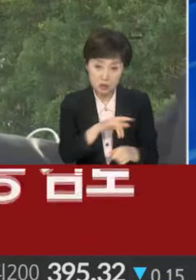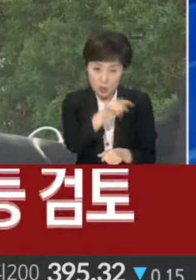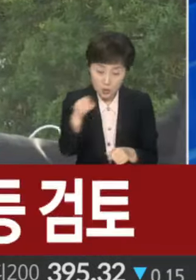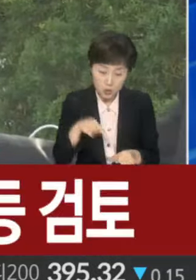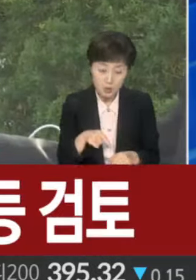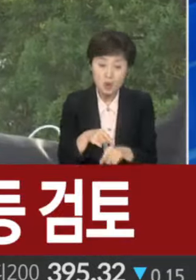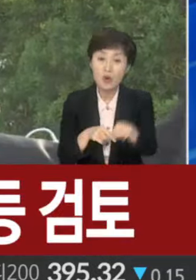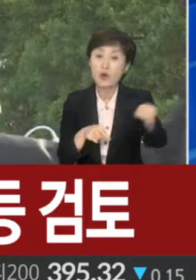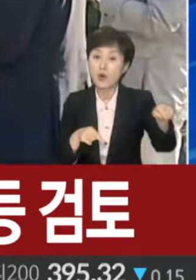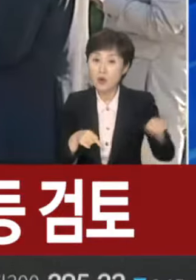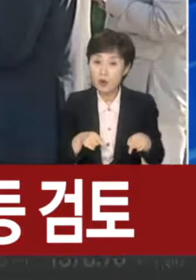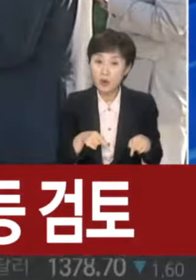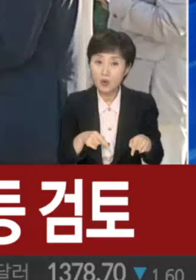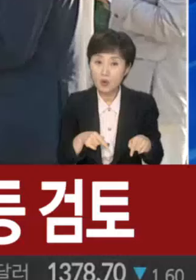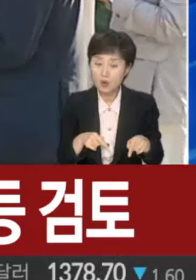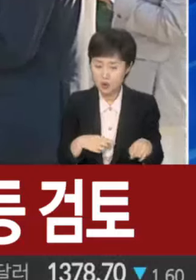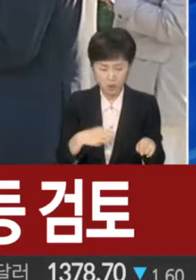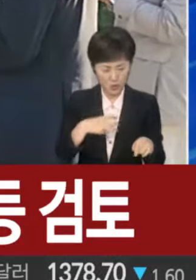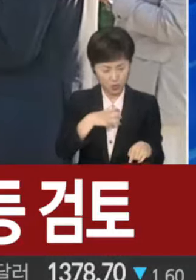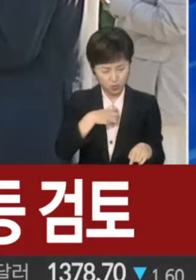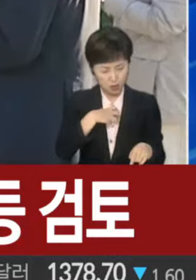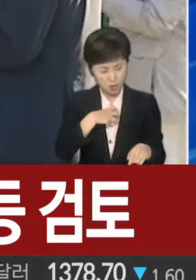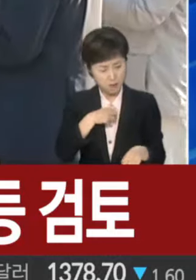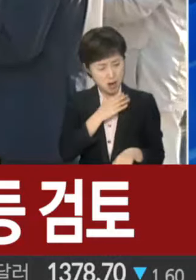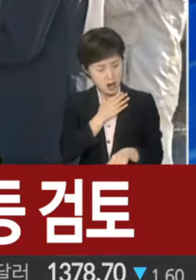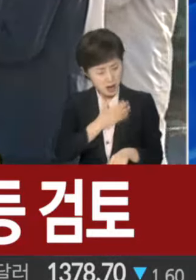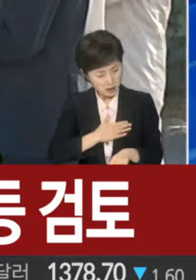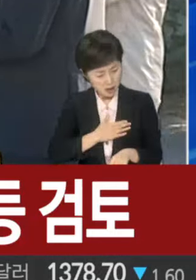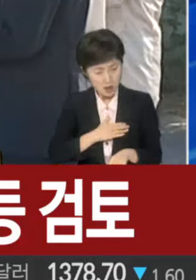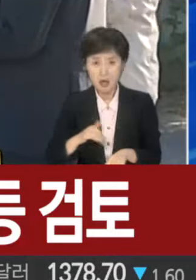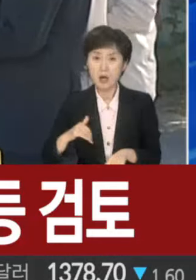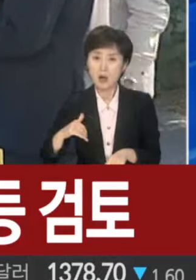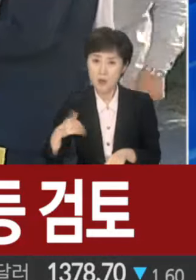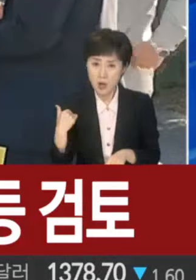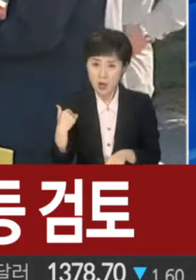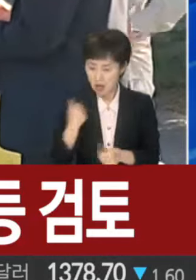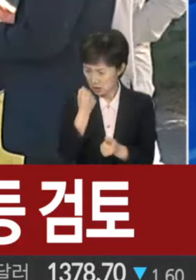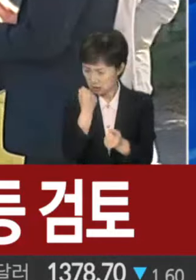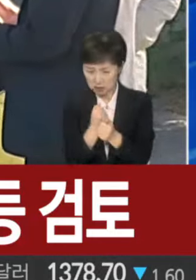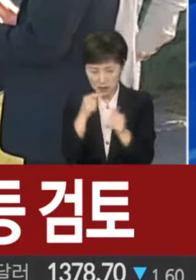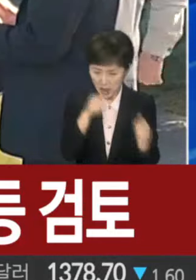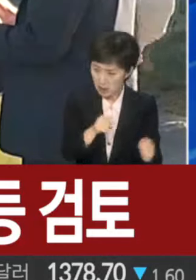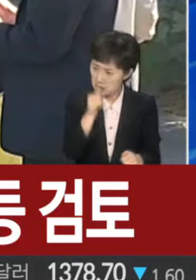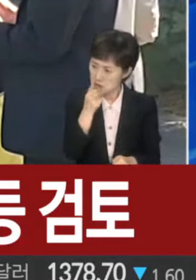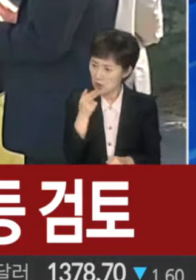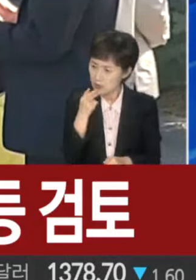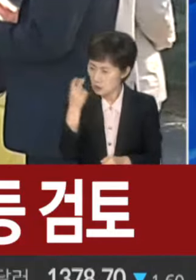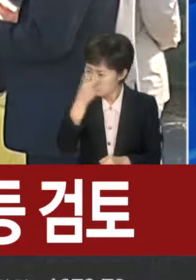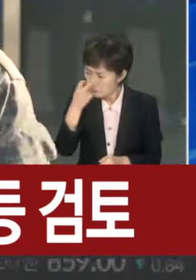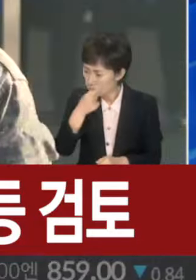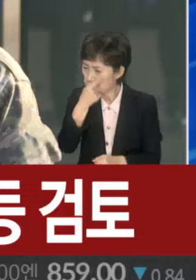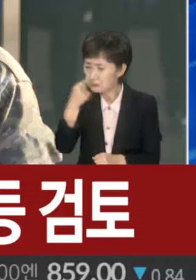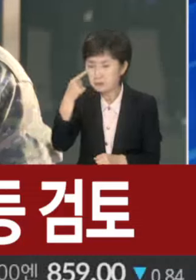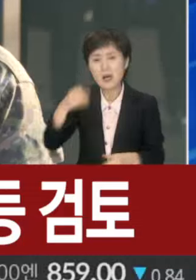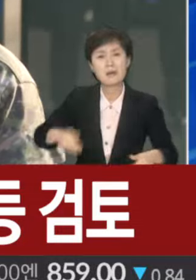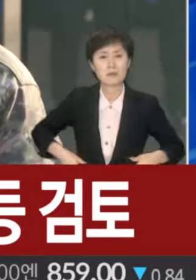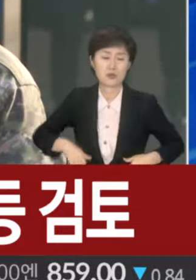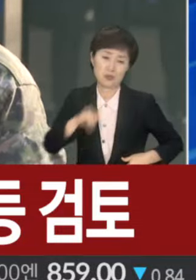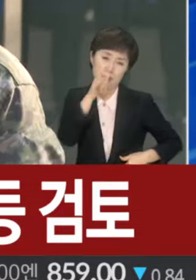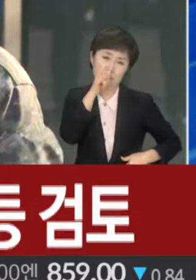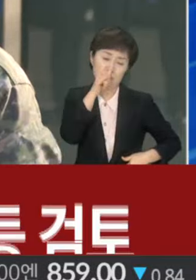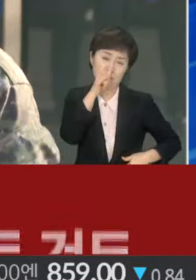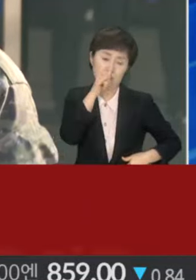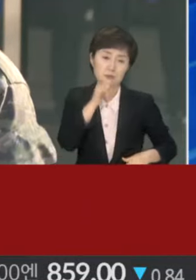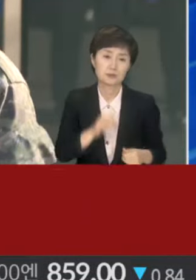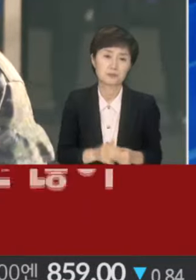설령 있었다고 하더라도 이 위험성을 충분히 알고 있었는지 이 부분에 대한 입증까지 있어야지 결국에 죄를 물을 수가 있게 되는 것이거든요. 그 부분에